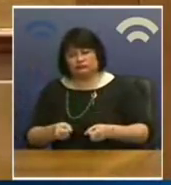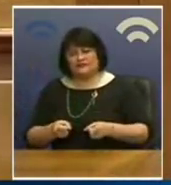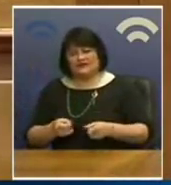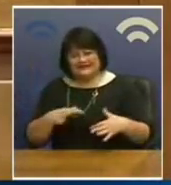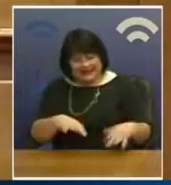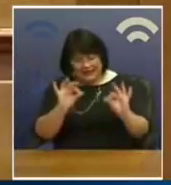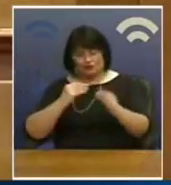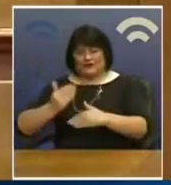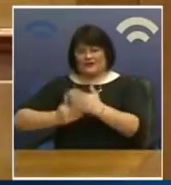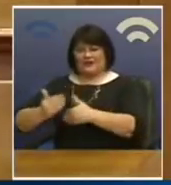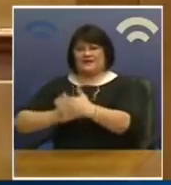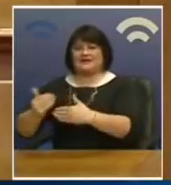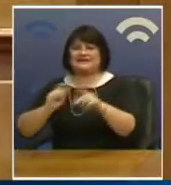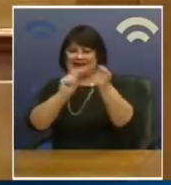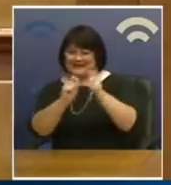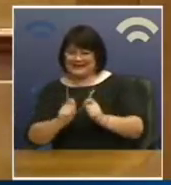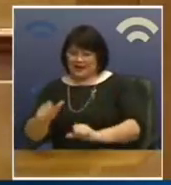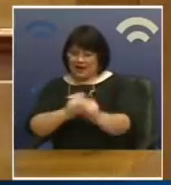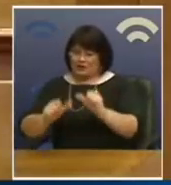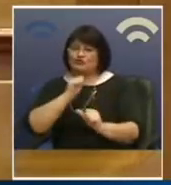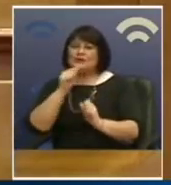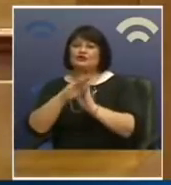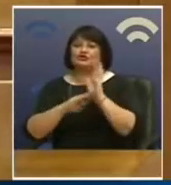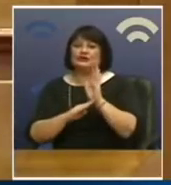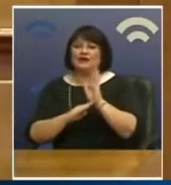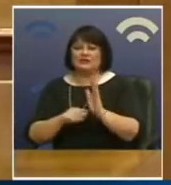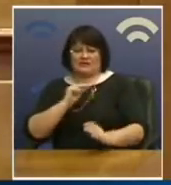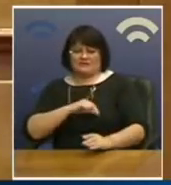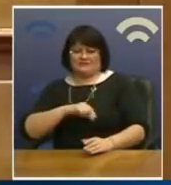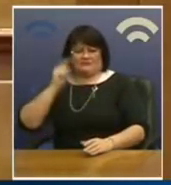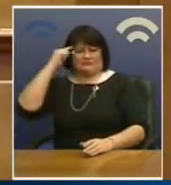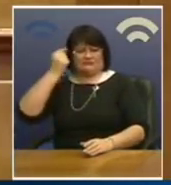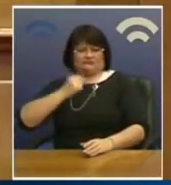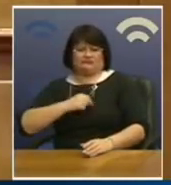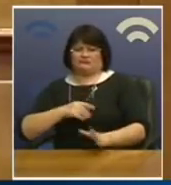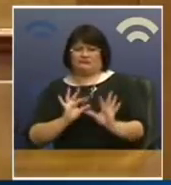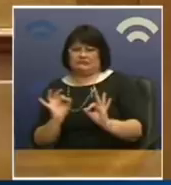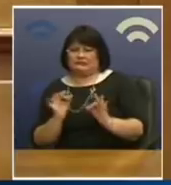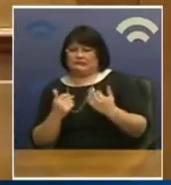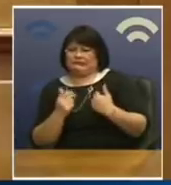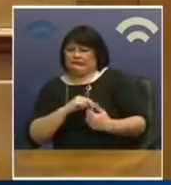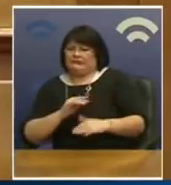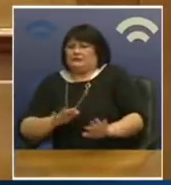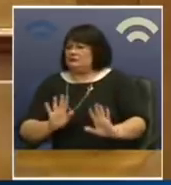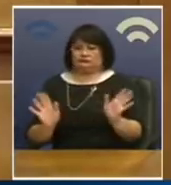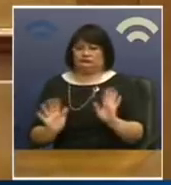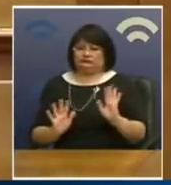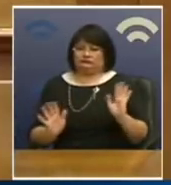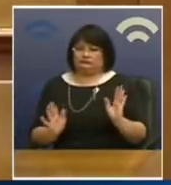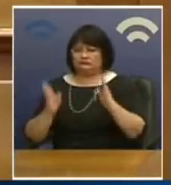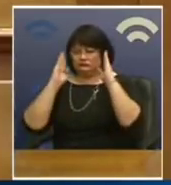διαδικασία αναθεώρησης χωρίς μικροπολιτικούς υπολογισμούς και χωρίς τακτικισμούς. Με